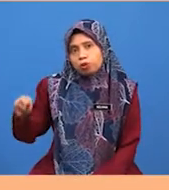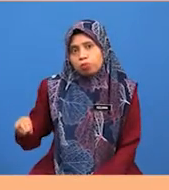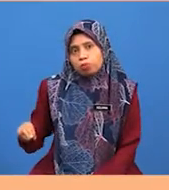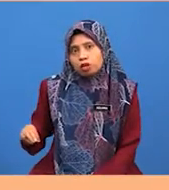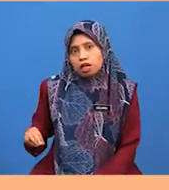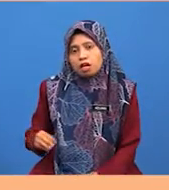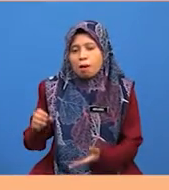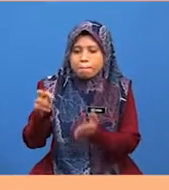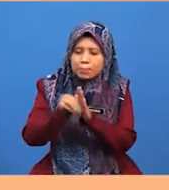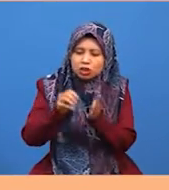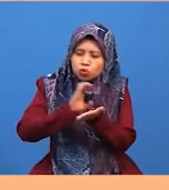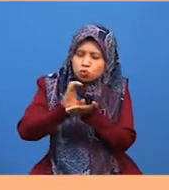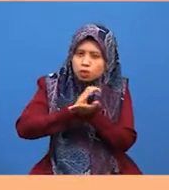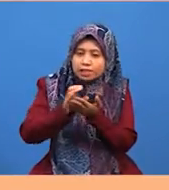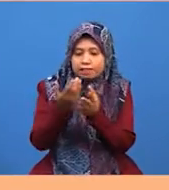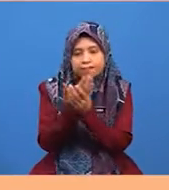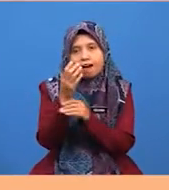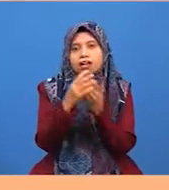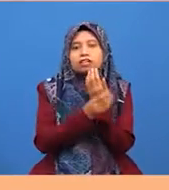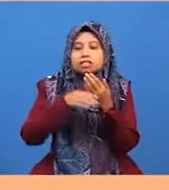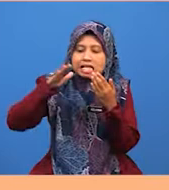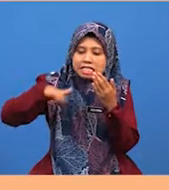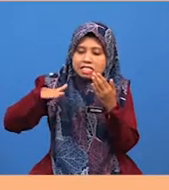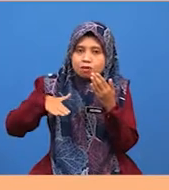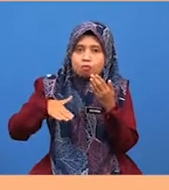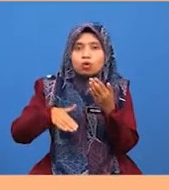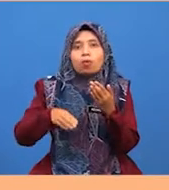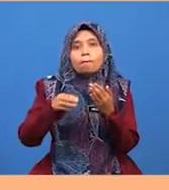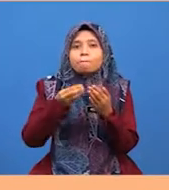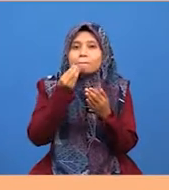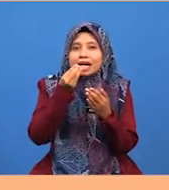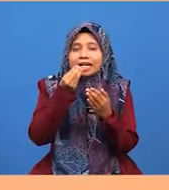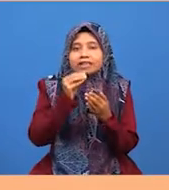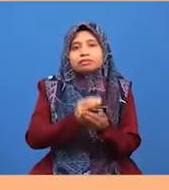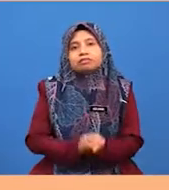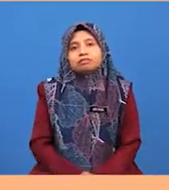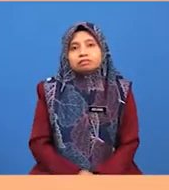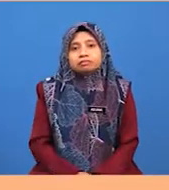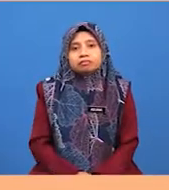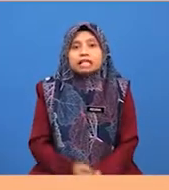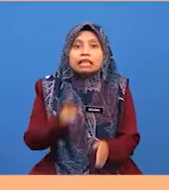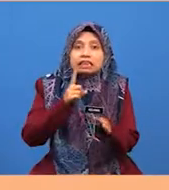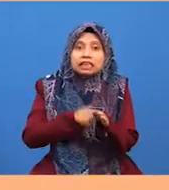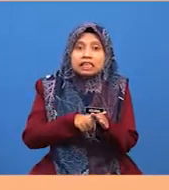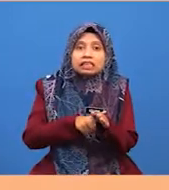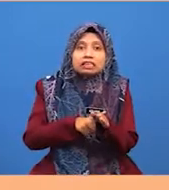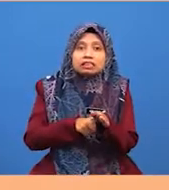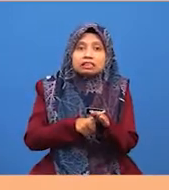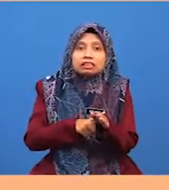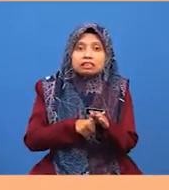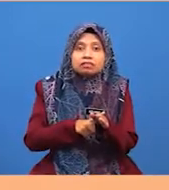Murid-murid mencuci tangan sebelum menikmati makanan di